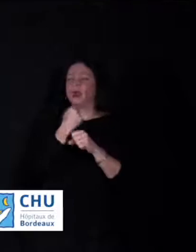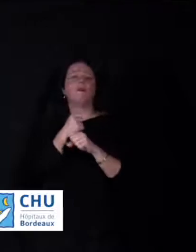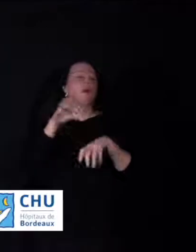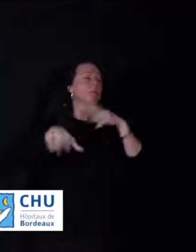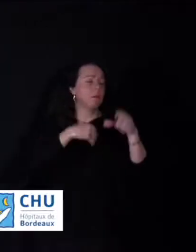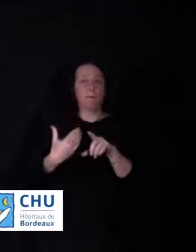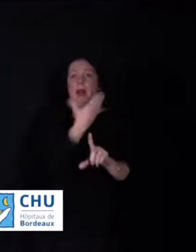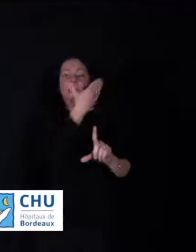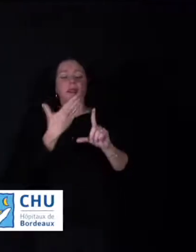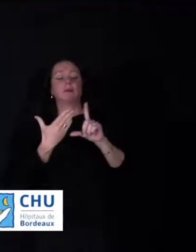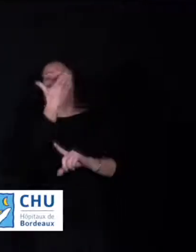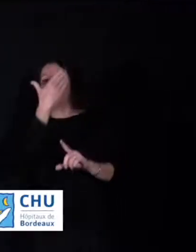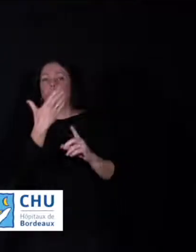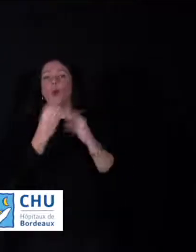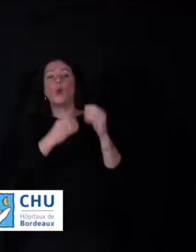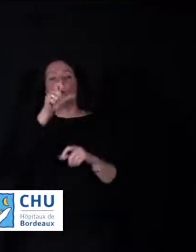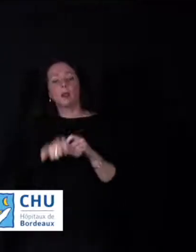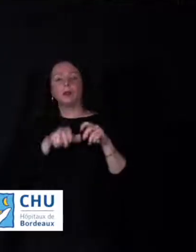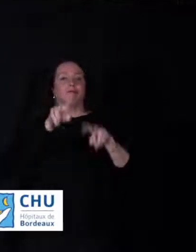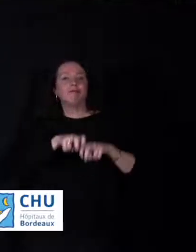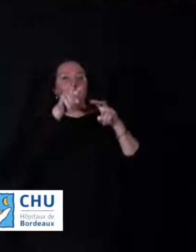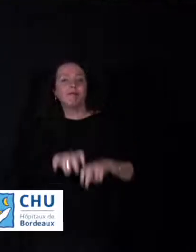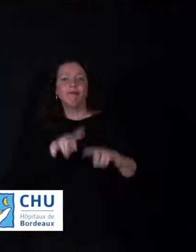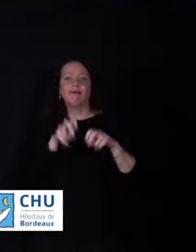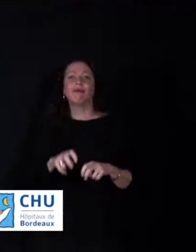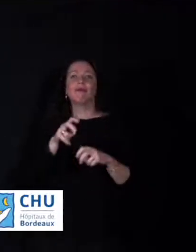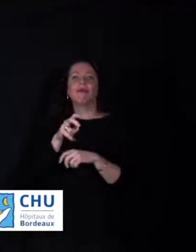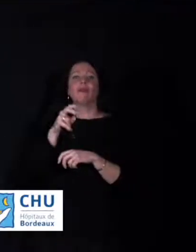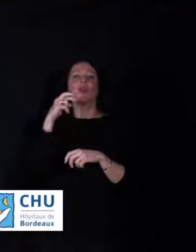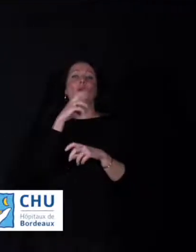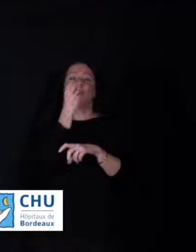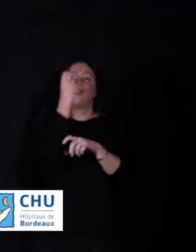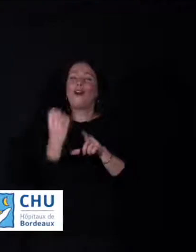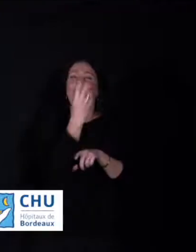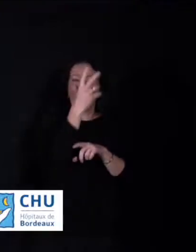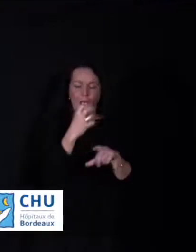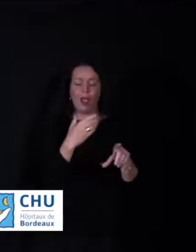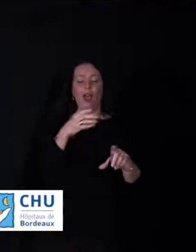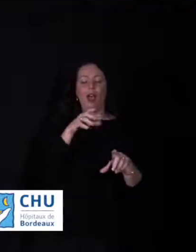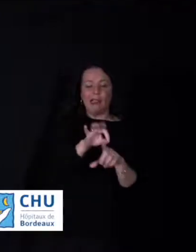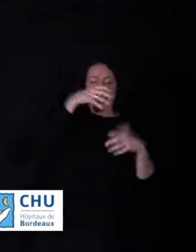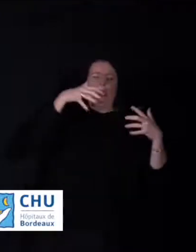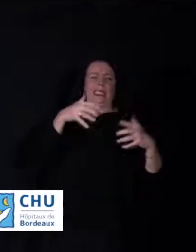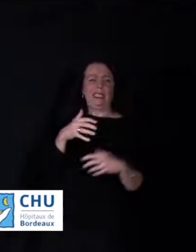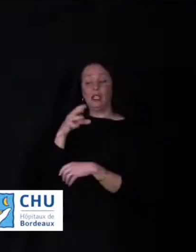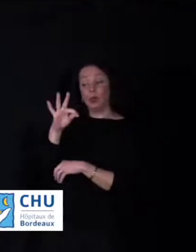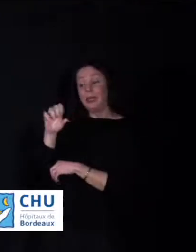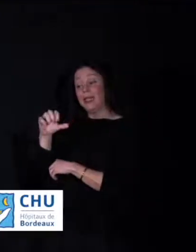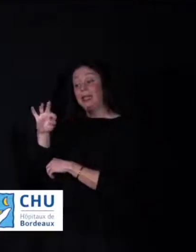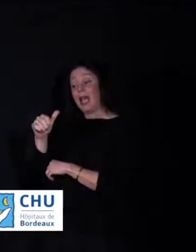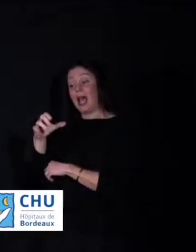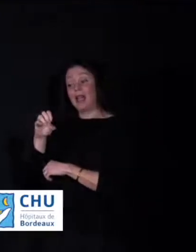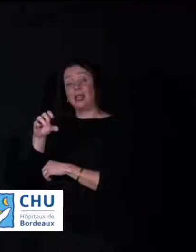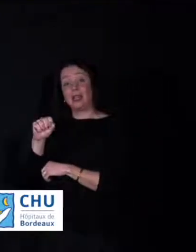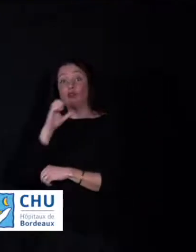travail ou un jardinier qui s'est coupé avec un rosier alors que son rappel de tétanos est ancien, va se faire vacciner contre